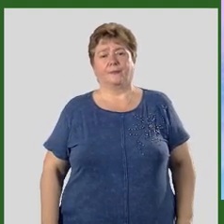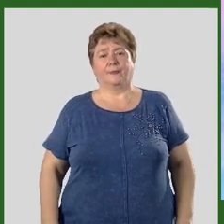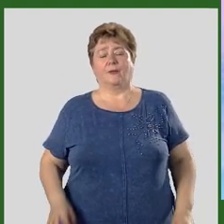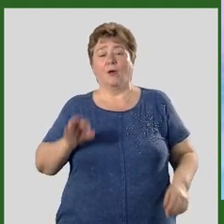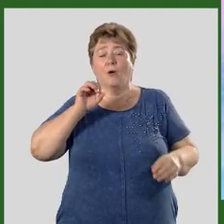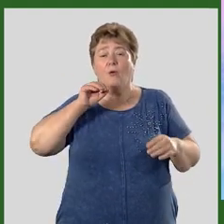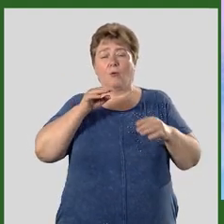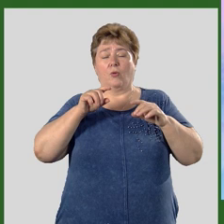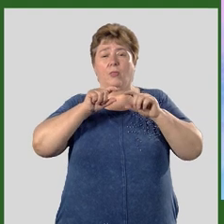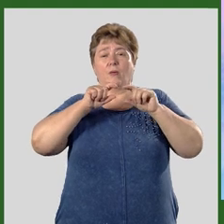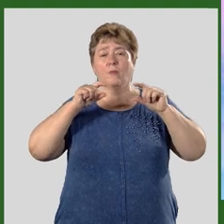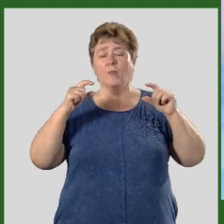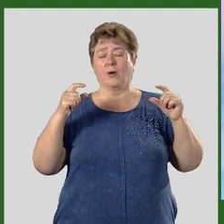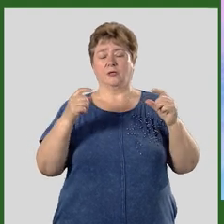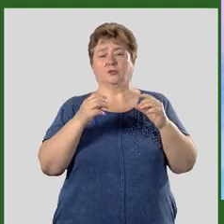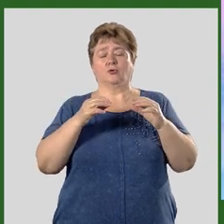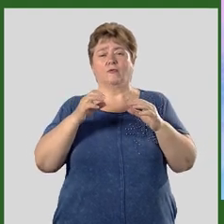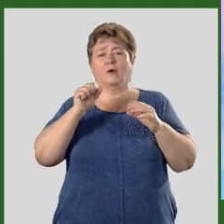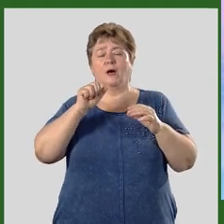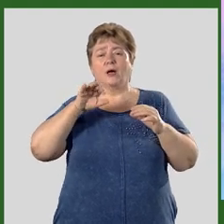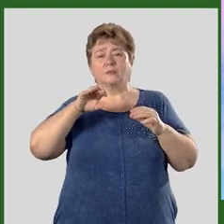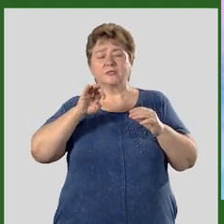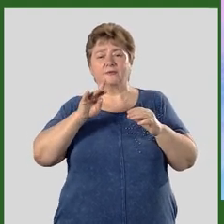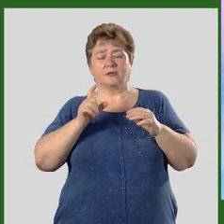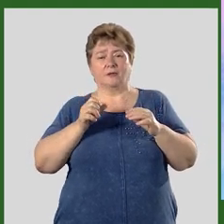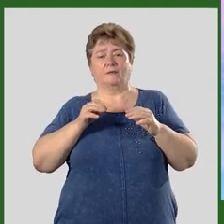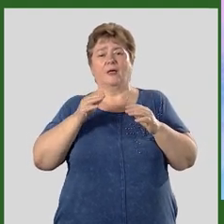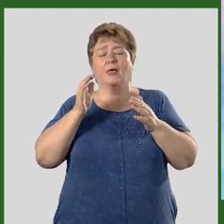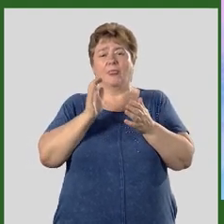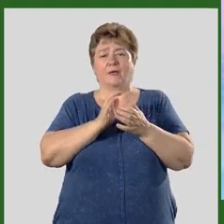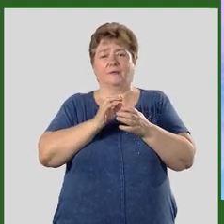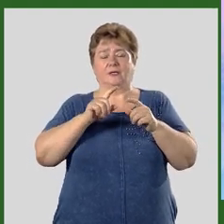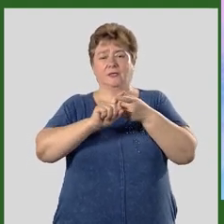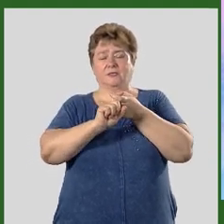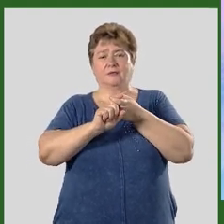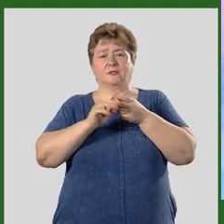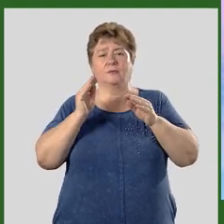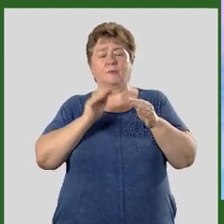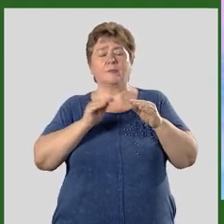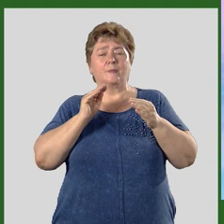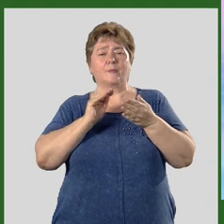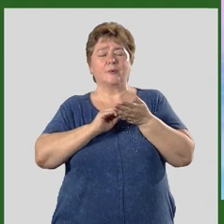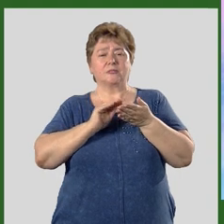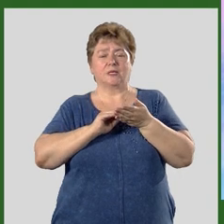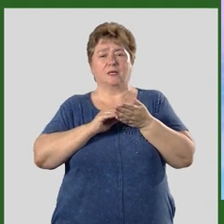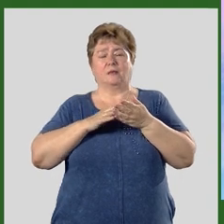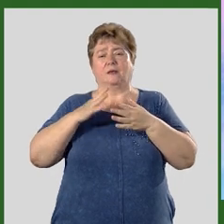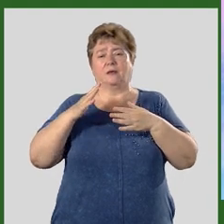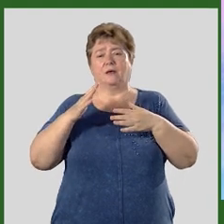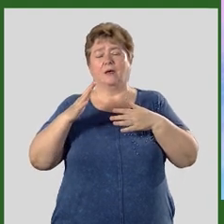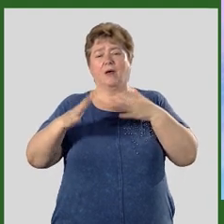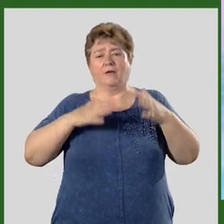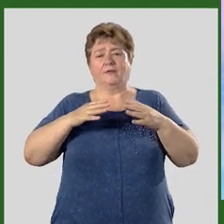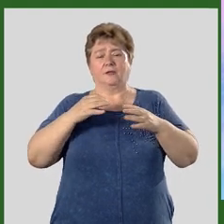От поясов атмосферного давления напрямую зависят постоянные ветры Земли.